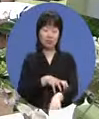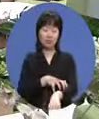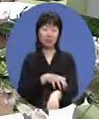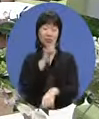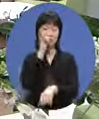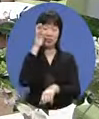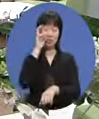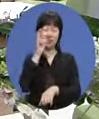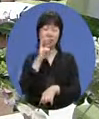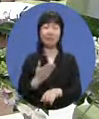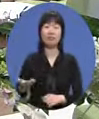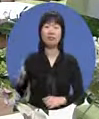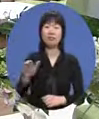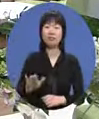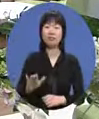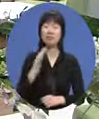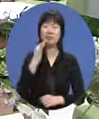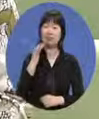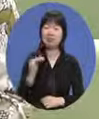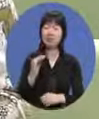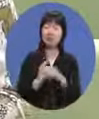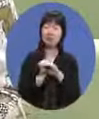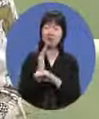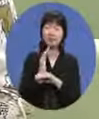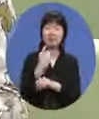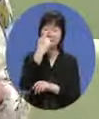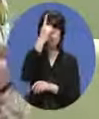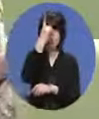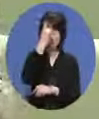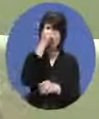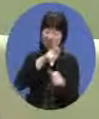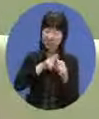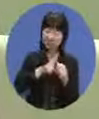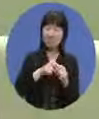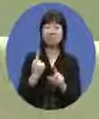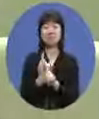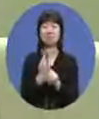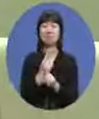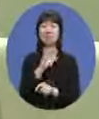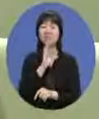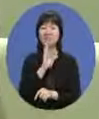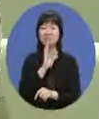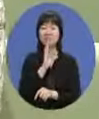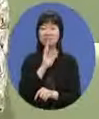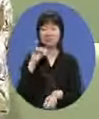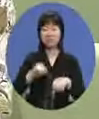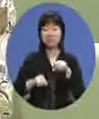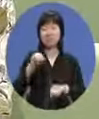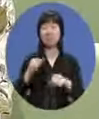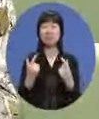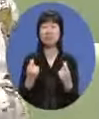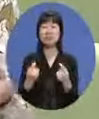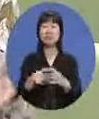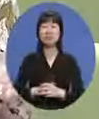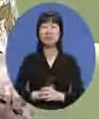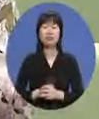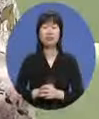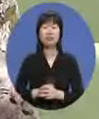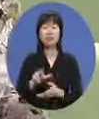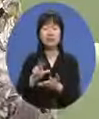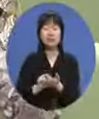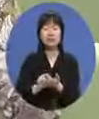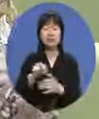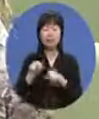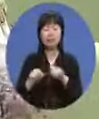불편하죠. 너무 불편하죠. 예, 근데 아 물론 지나친 떼나 고집은 고쳐져야 되는 행동이긴 해요. 왜냐면